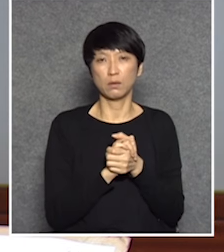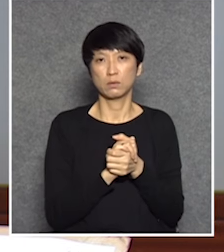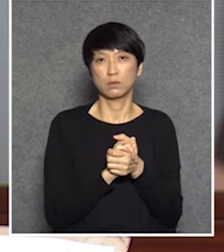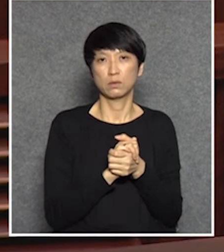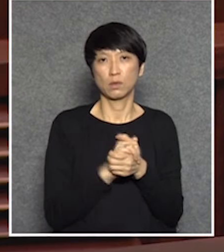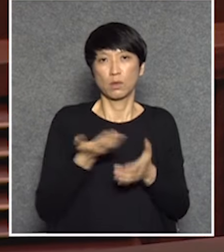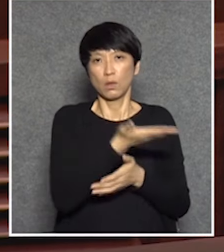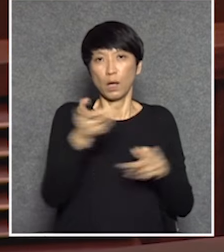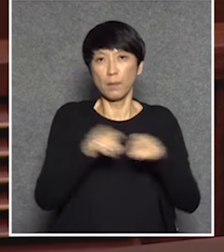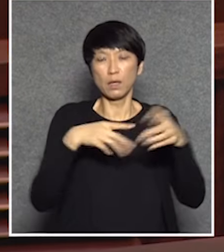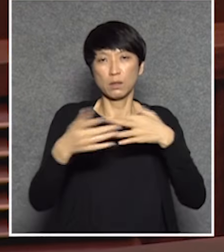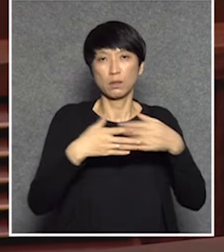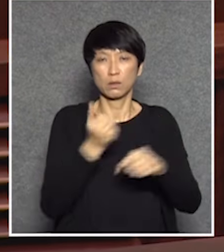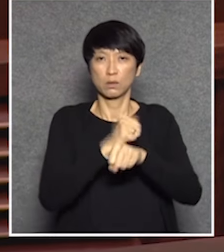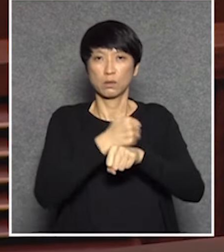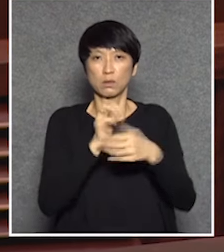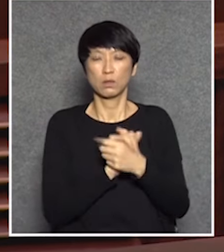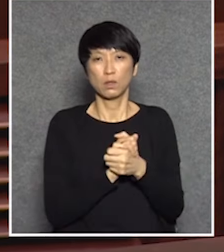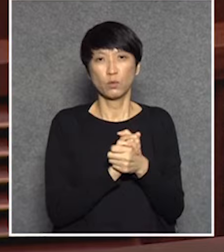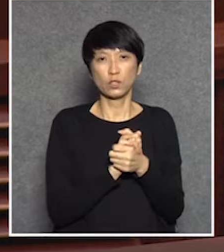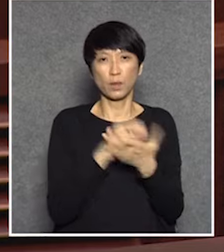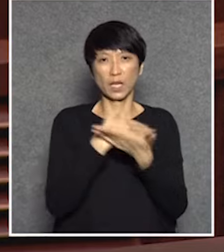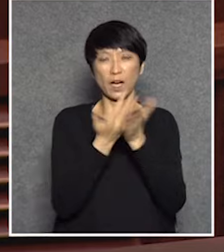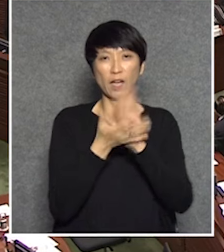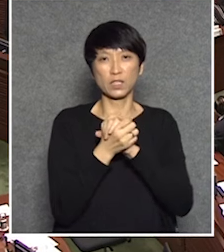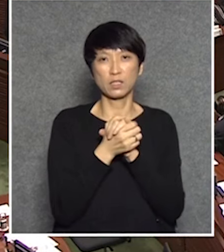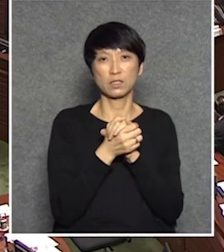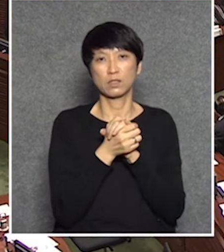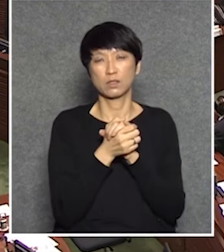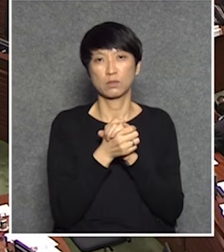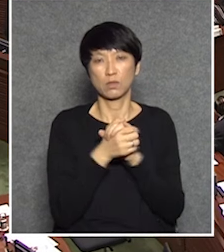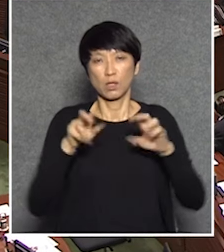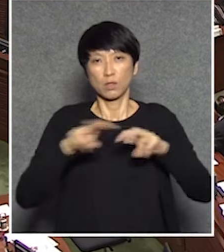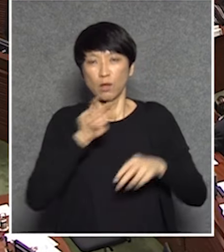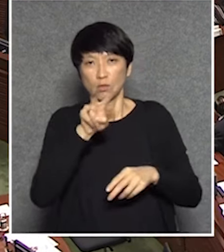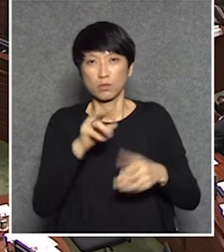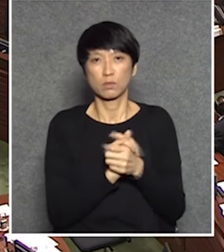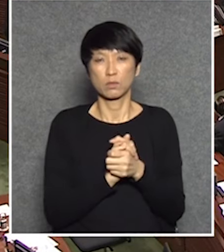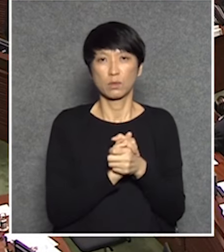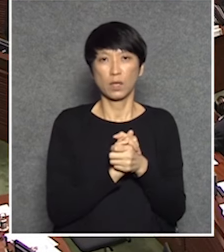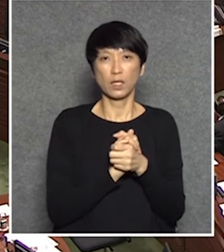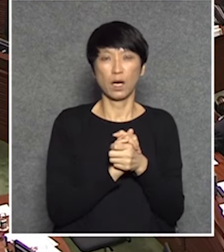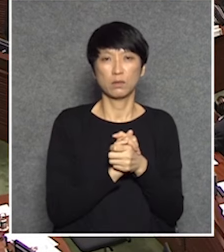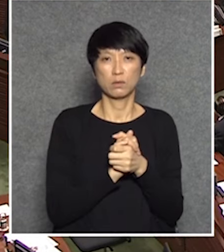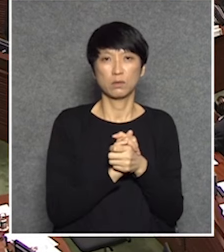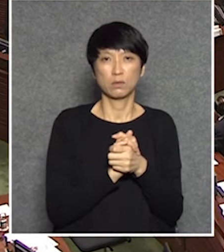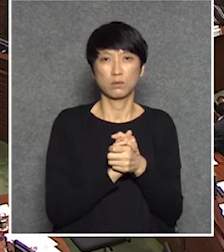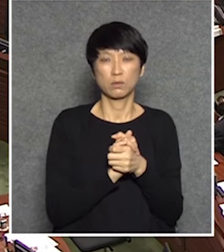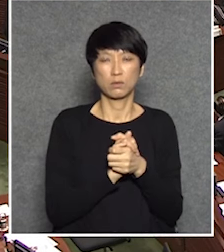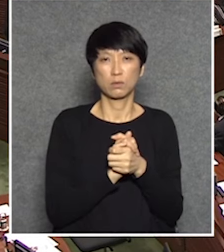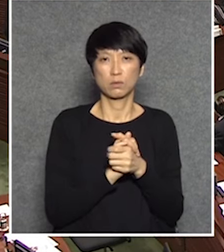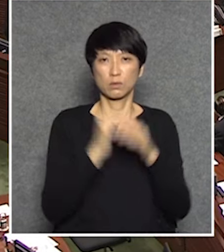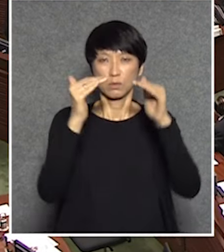事係有機會噶嘛，我哋唔係坐冷氣車翻工噶嘛，係咪？咁跟住咧，